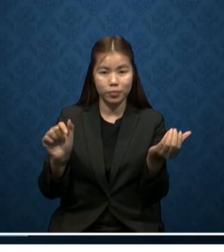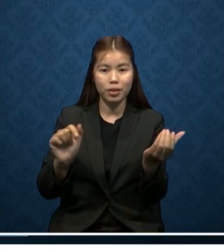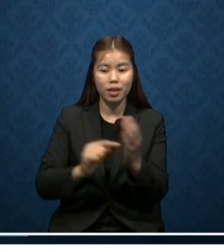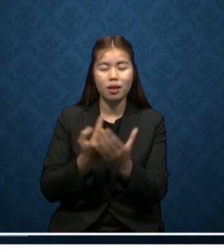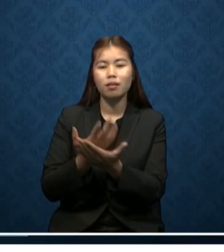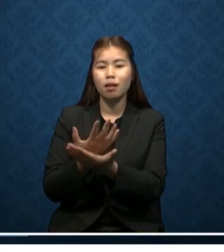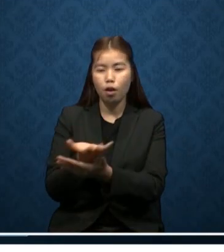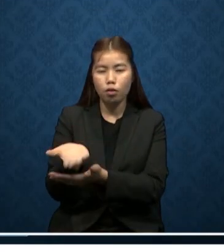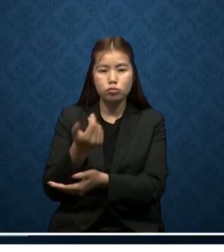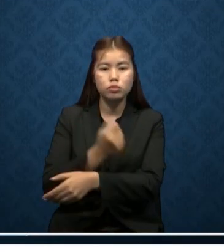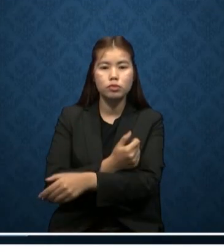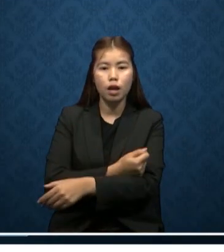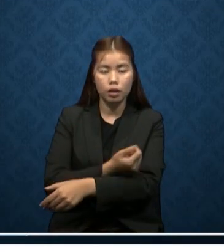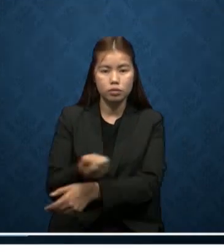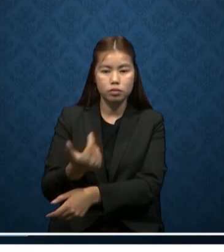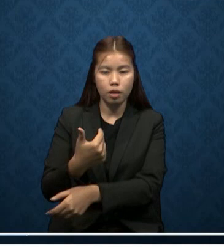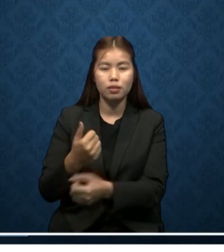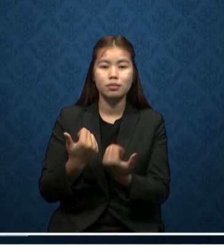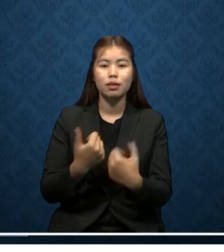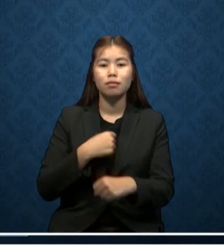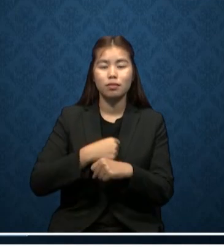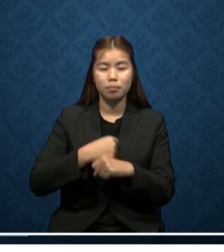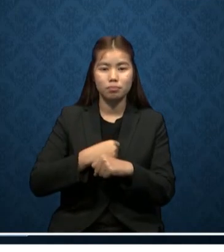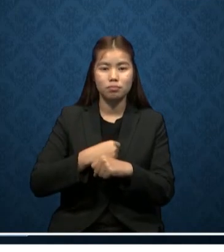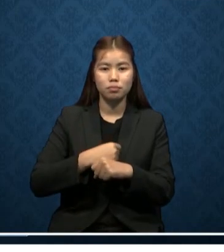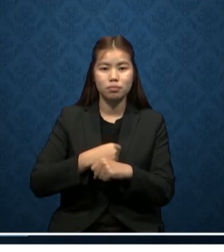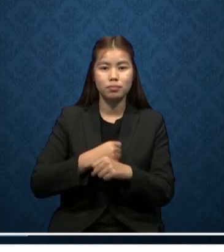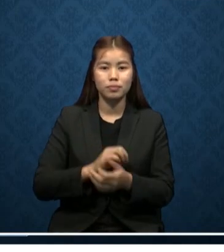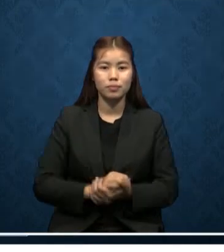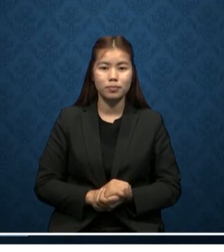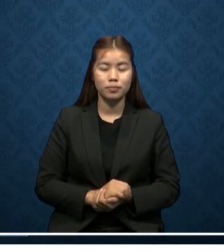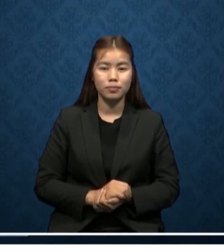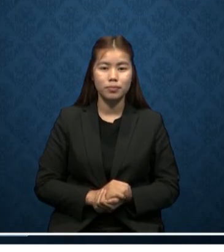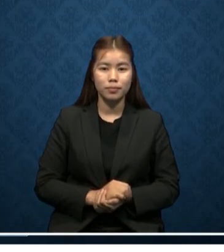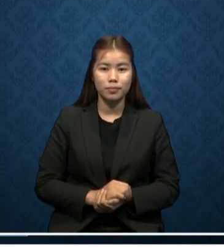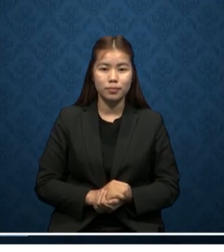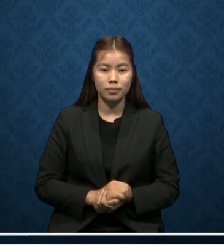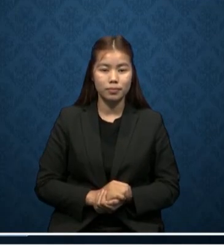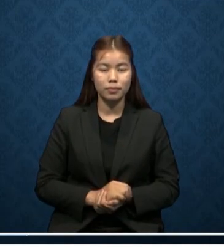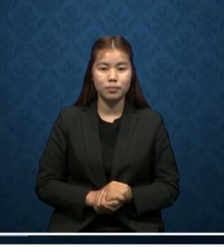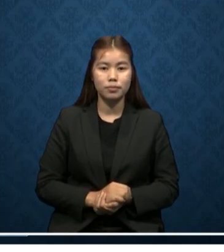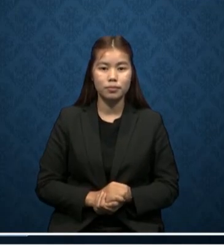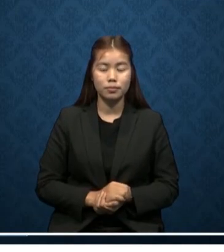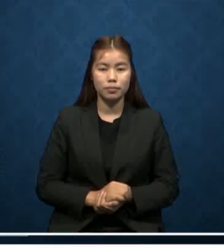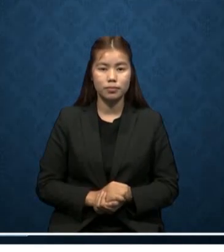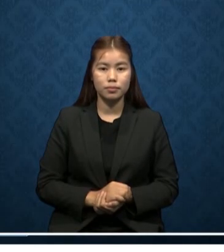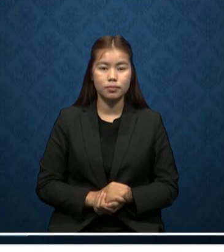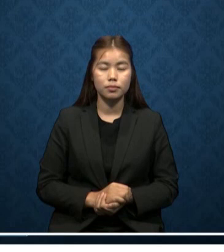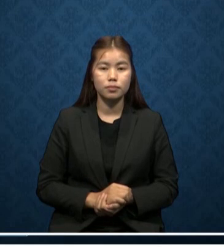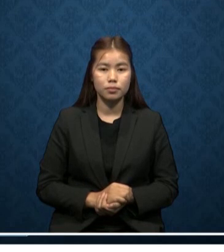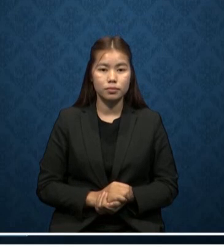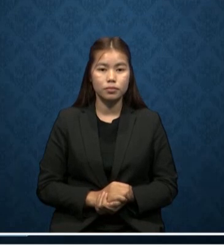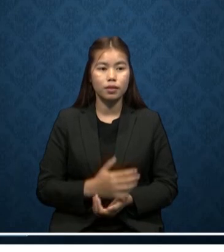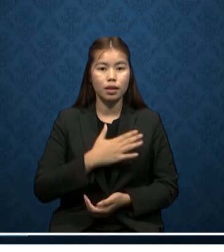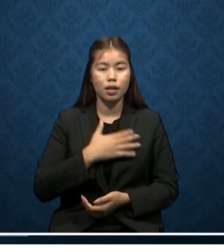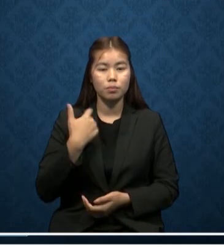เพราะมันก็ผ่านมาหลายปีนะครับเพราะฉะนั้นอ่าเราจะ